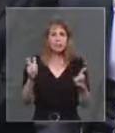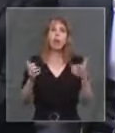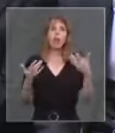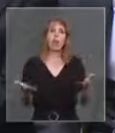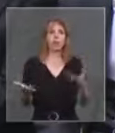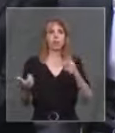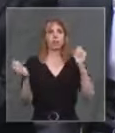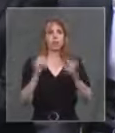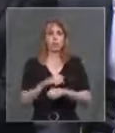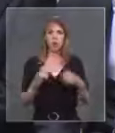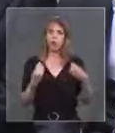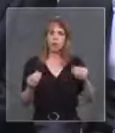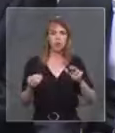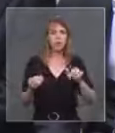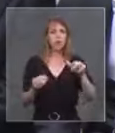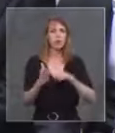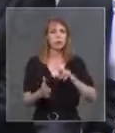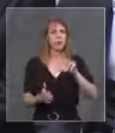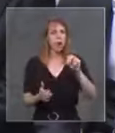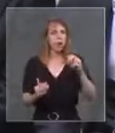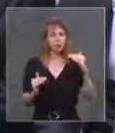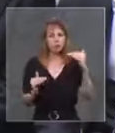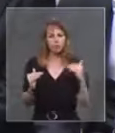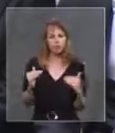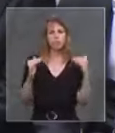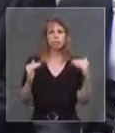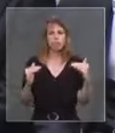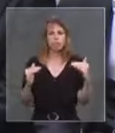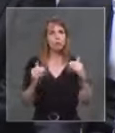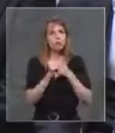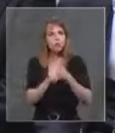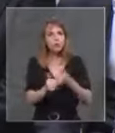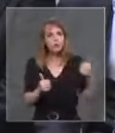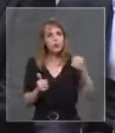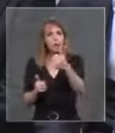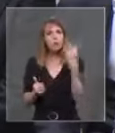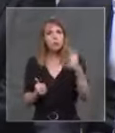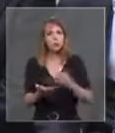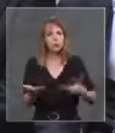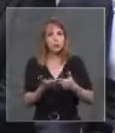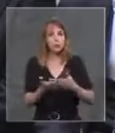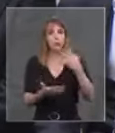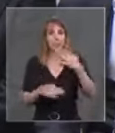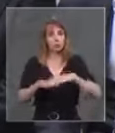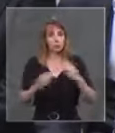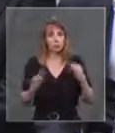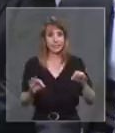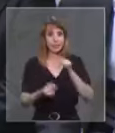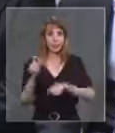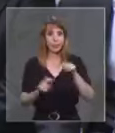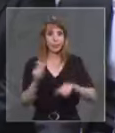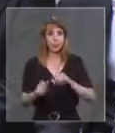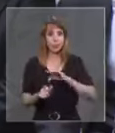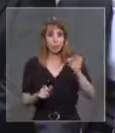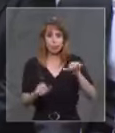l'équilibre à horizon 2030 en tenant compte de la situation de chacun, puisque 4 Français sur 10 pourront partir